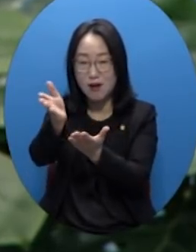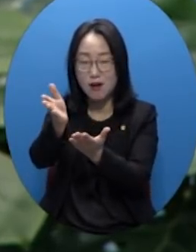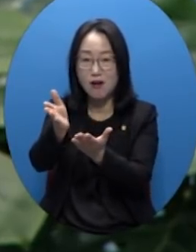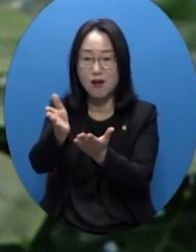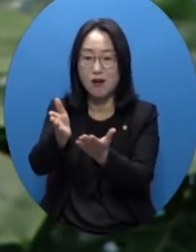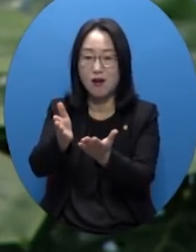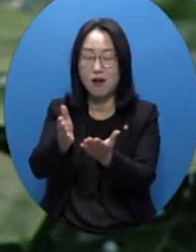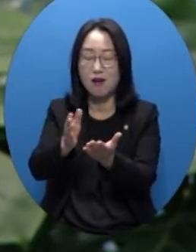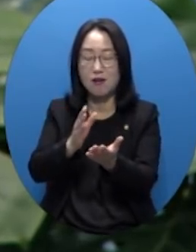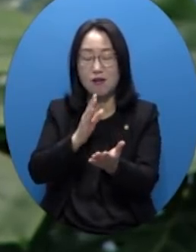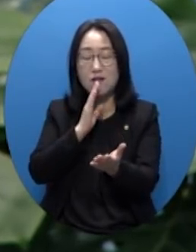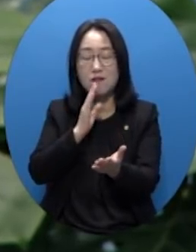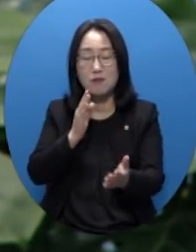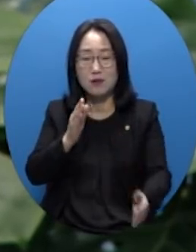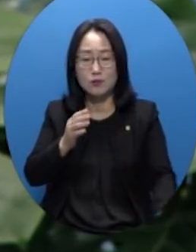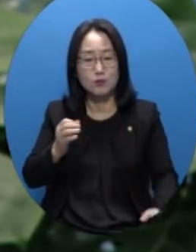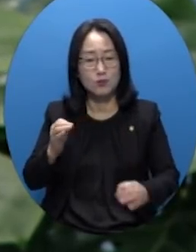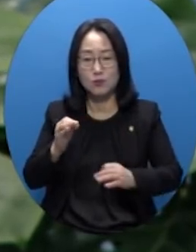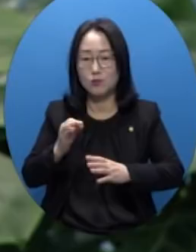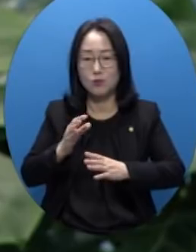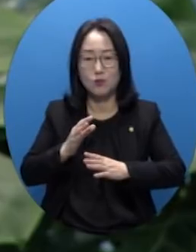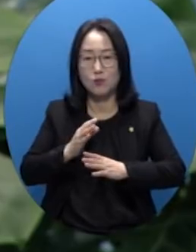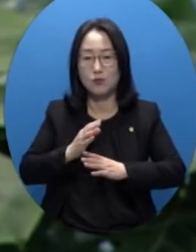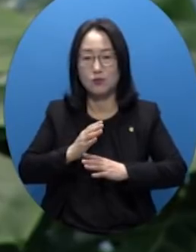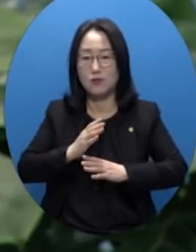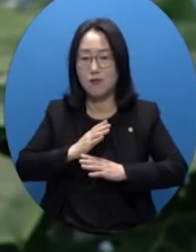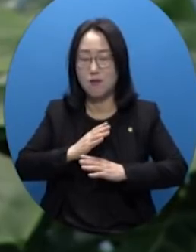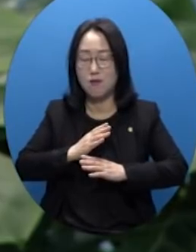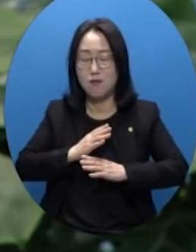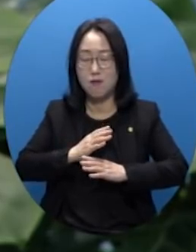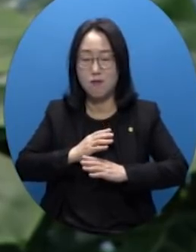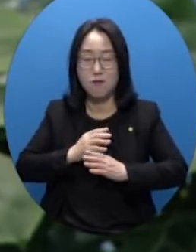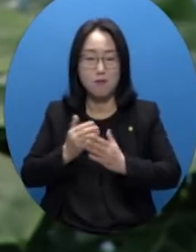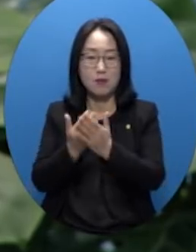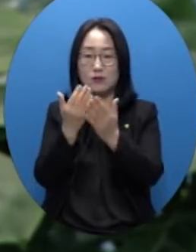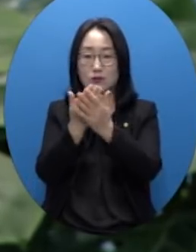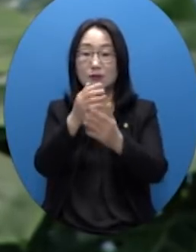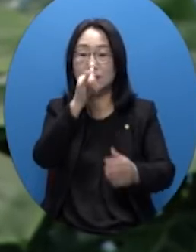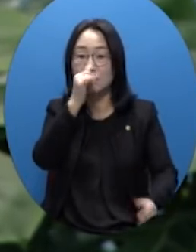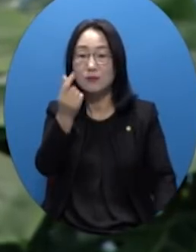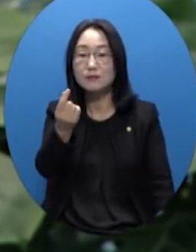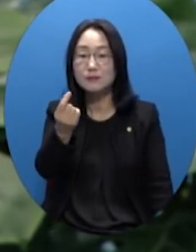이전에 보지 벗었던 놀라운 성과를 나타내고 있지만